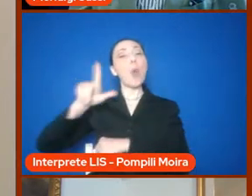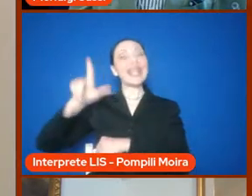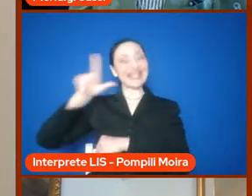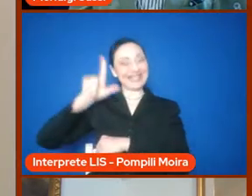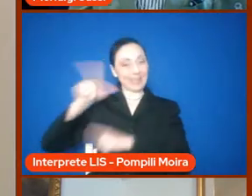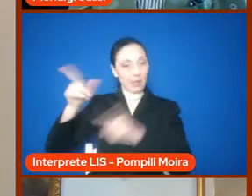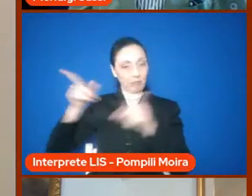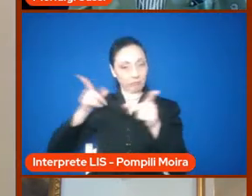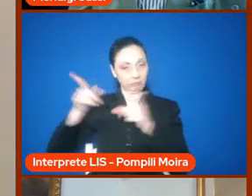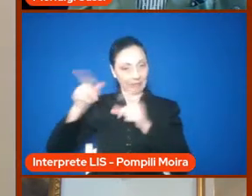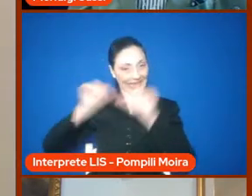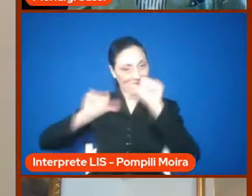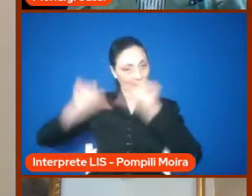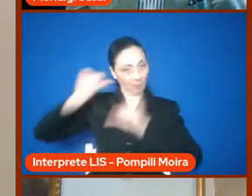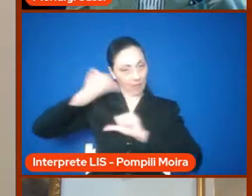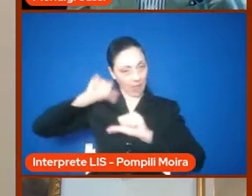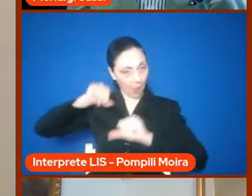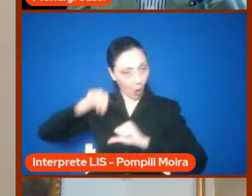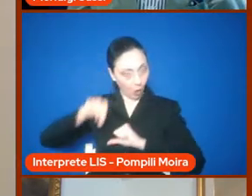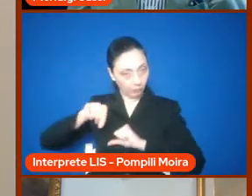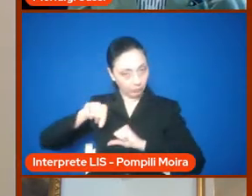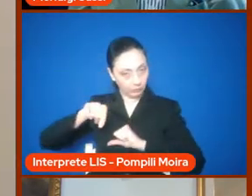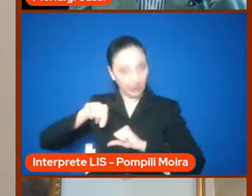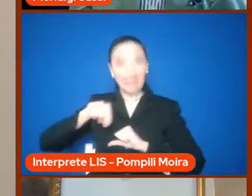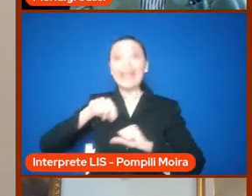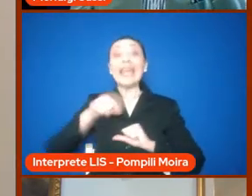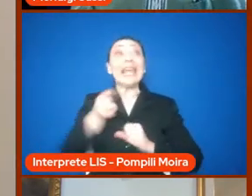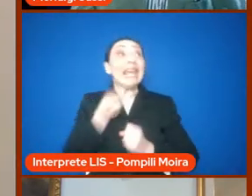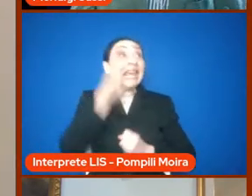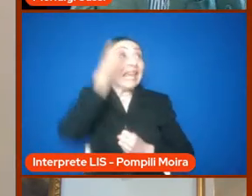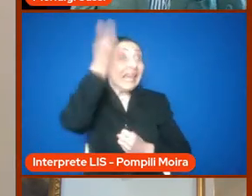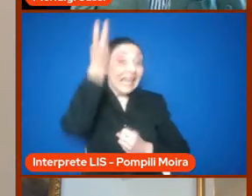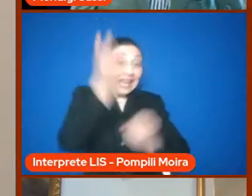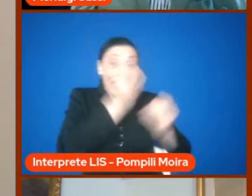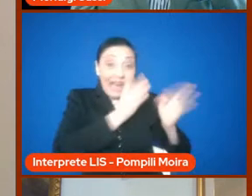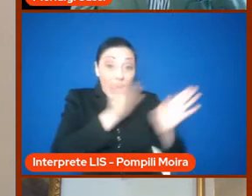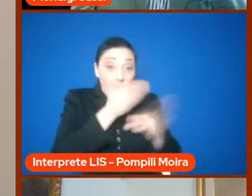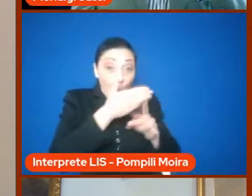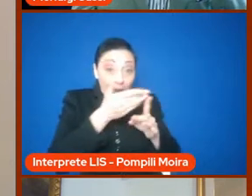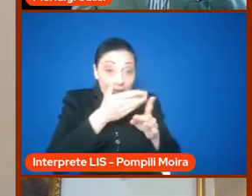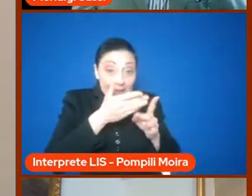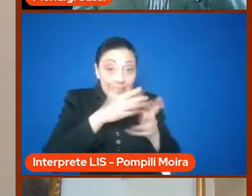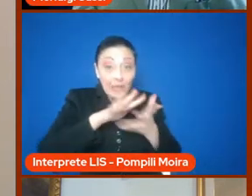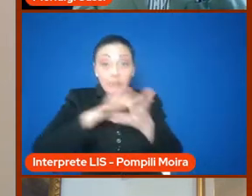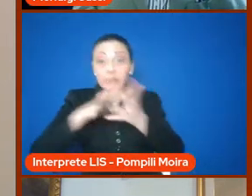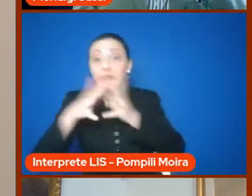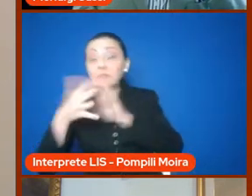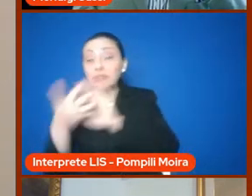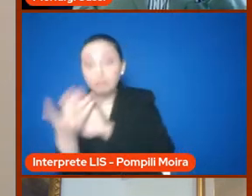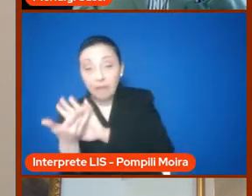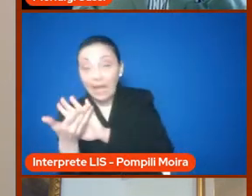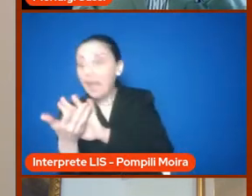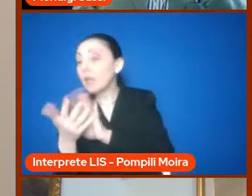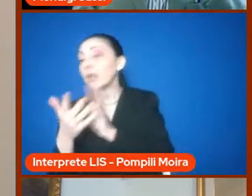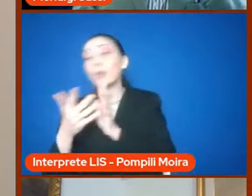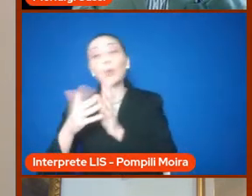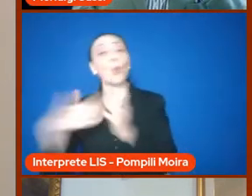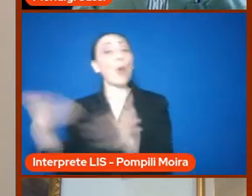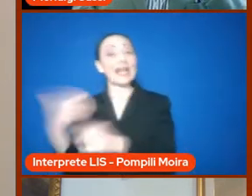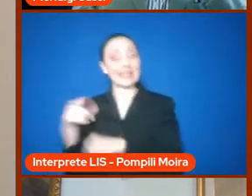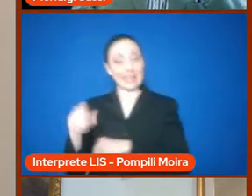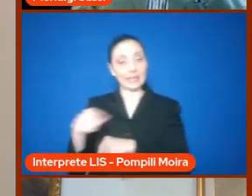niente si distrugge, tutto si trasforma. Di fatto Lavoisier non ha mai detto queste parole, ma parliamo della conservazione della